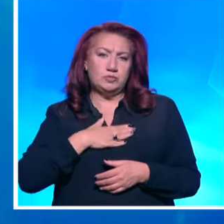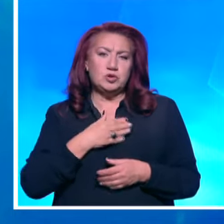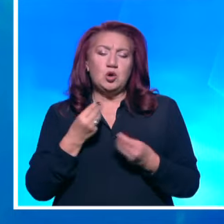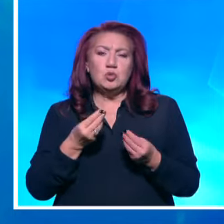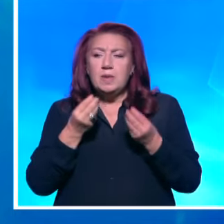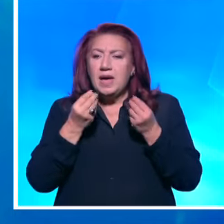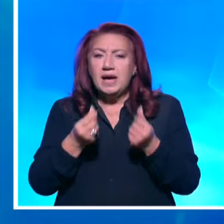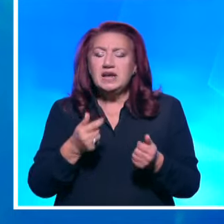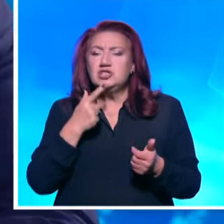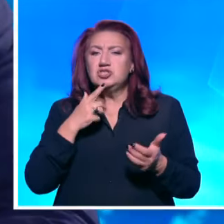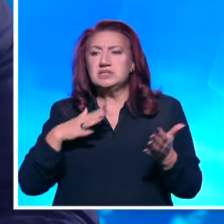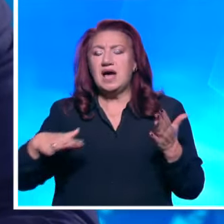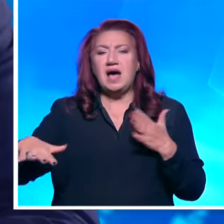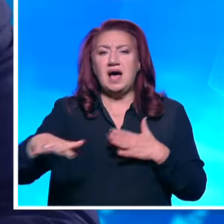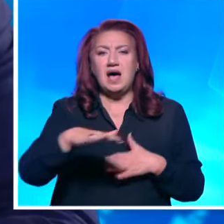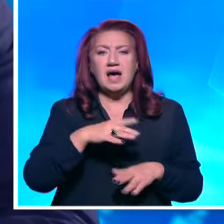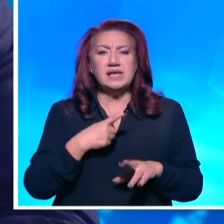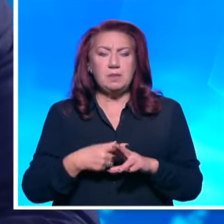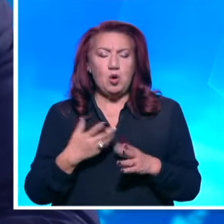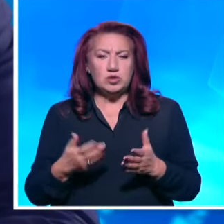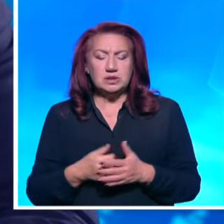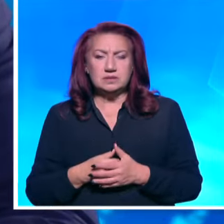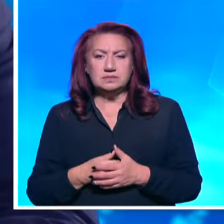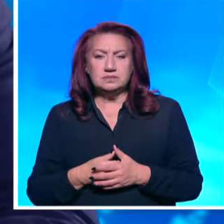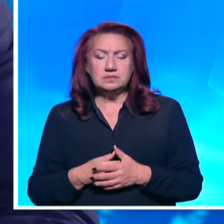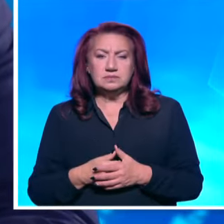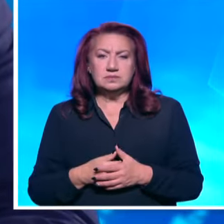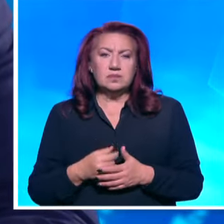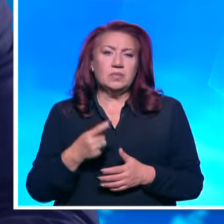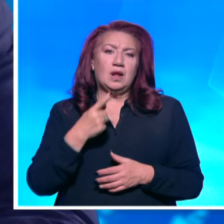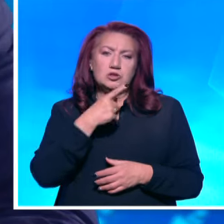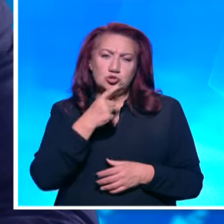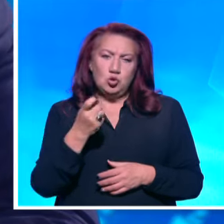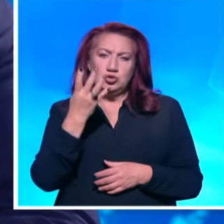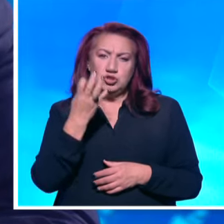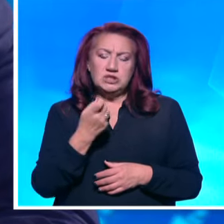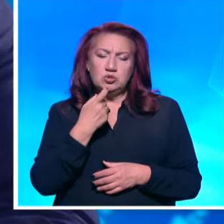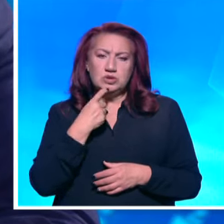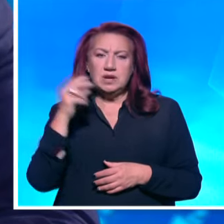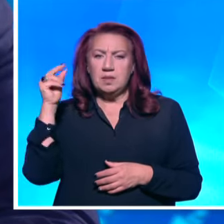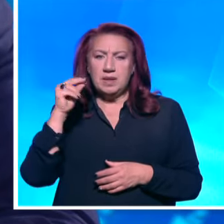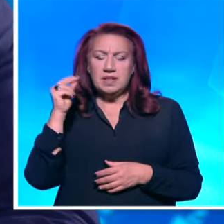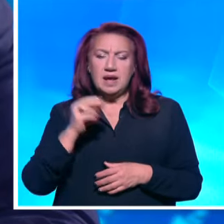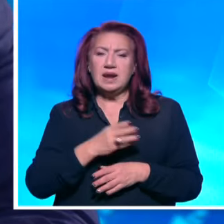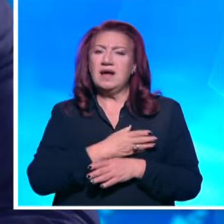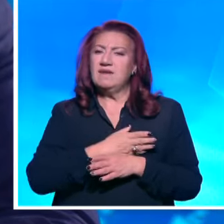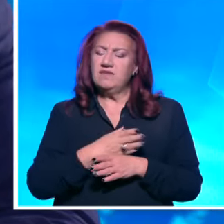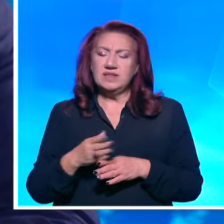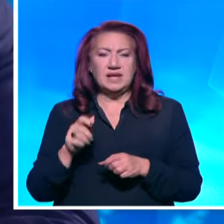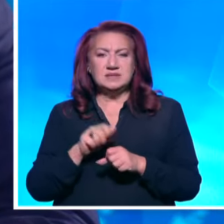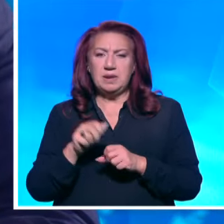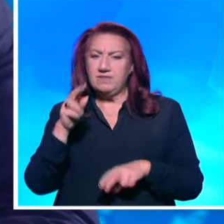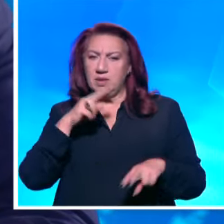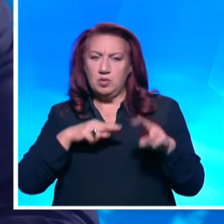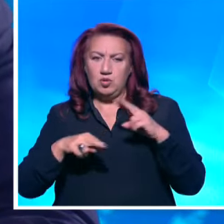се грижи за даден имот значи близо 140 години в българия винаги обстоятелства на проверка се извършва